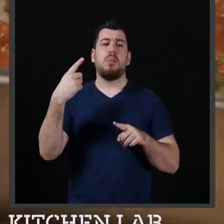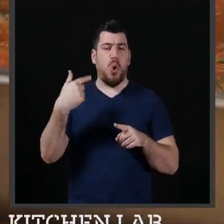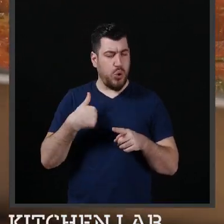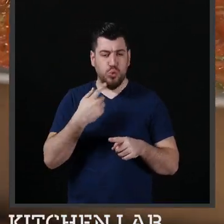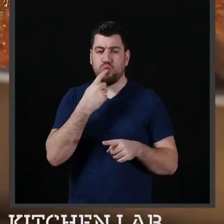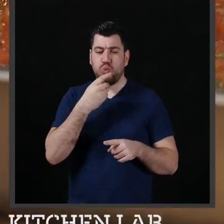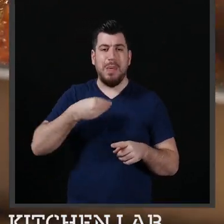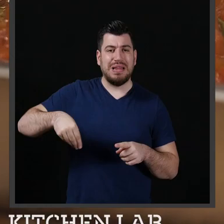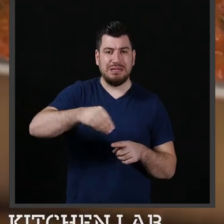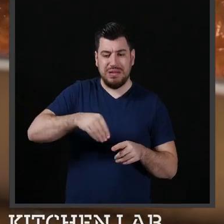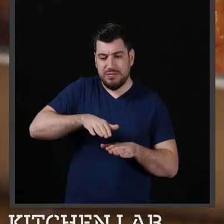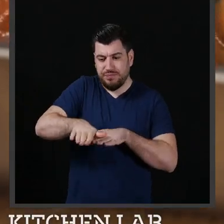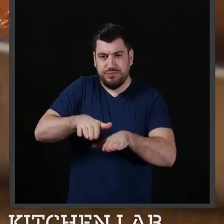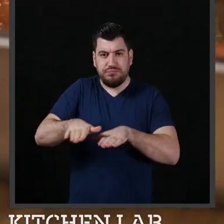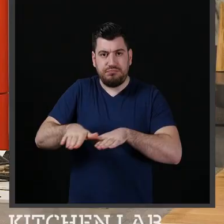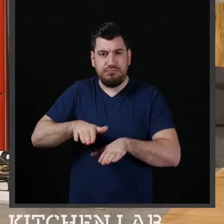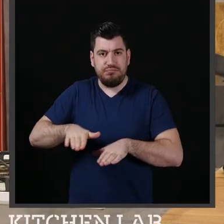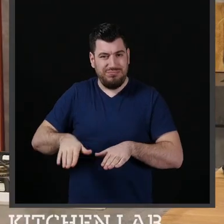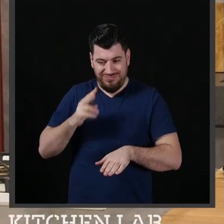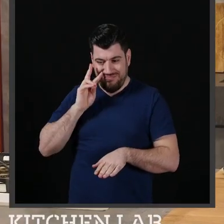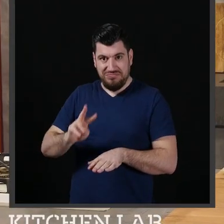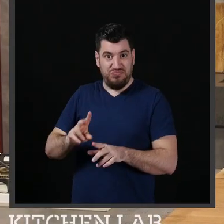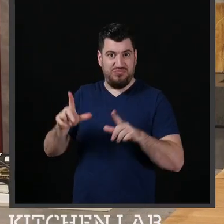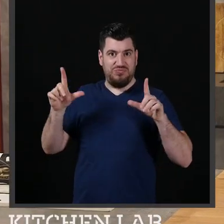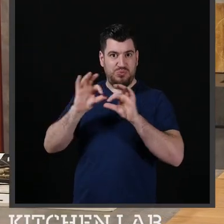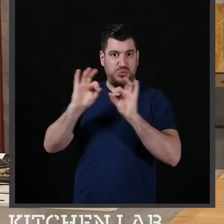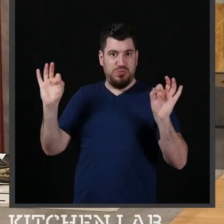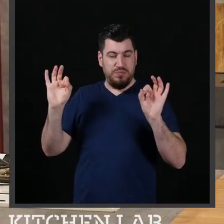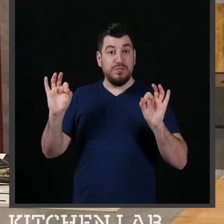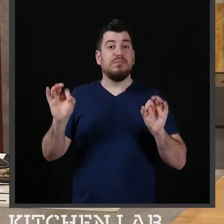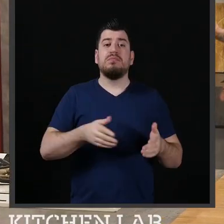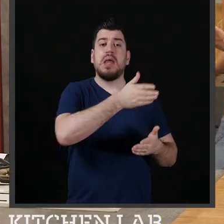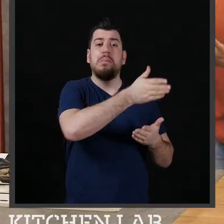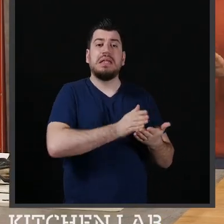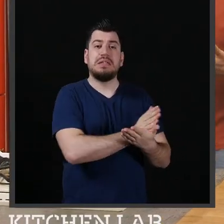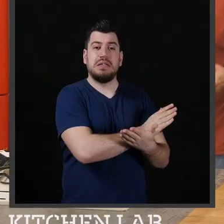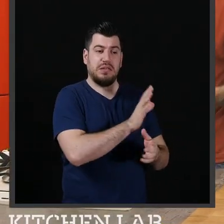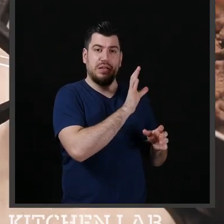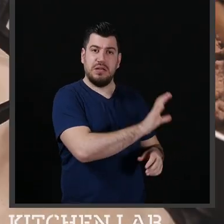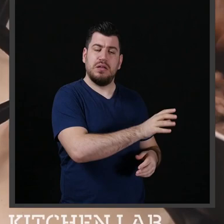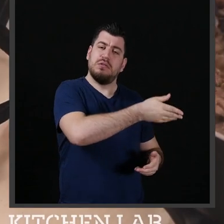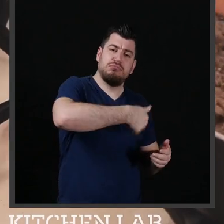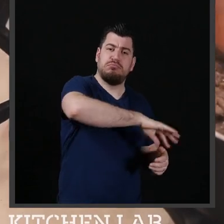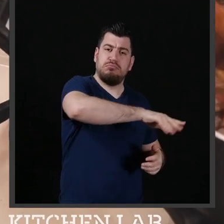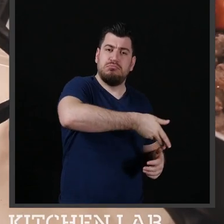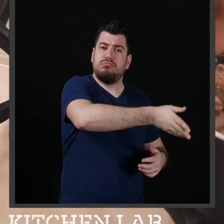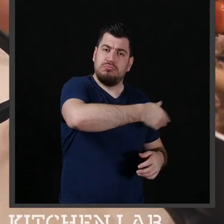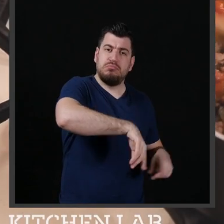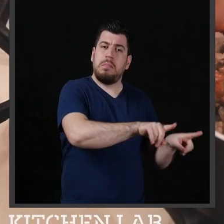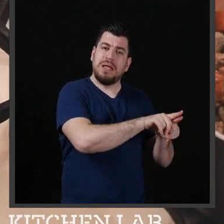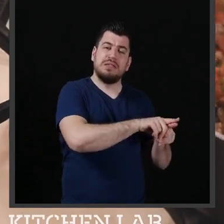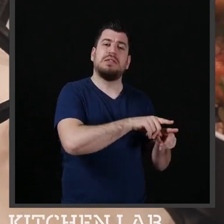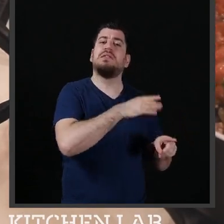εδώ. Κοιτάξτε τώρα που φαίνεται. Και την άλλη μισή την ανακατεύω μαζί με το κοιμά.